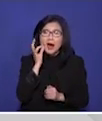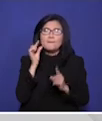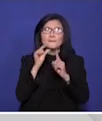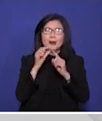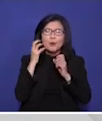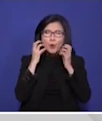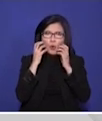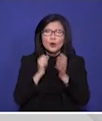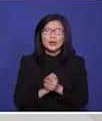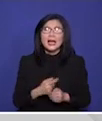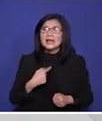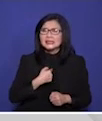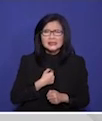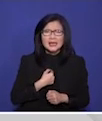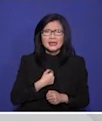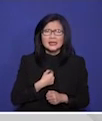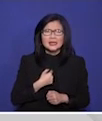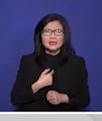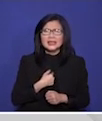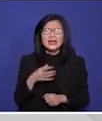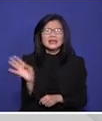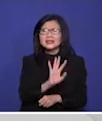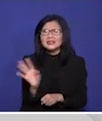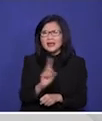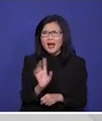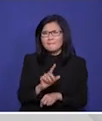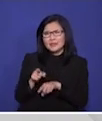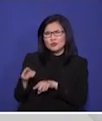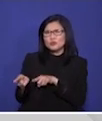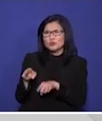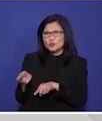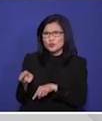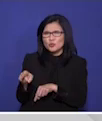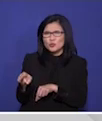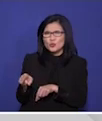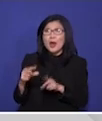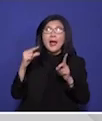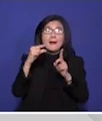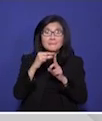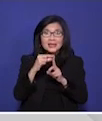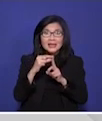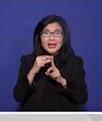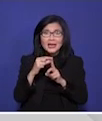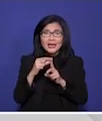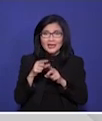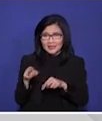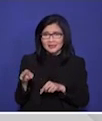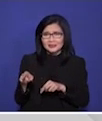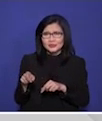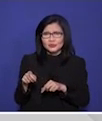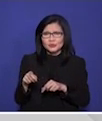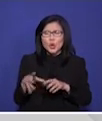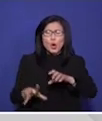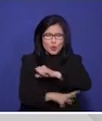jadi saya tidak saya tidak menuduh ee partai Bapak korupsi gak Bukan ini